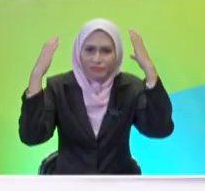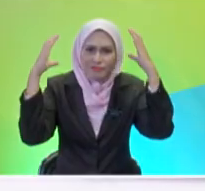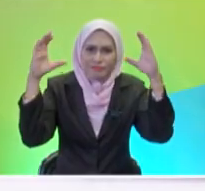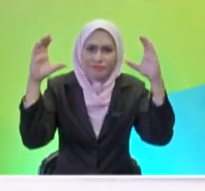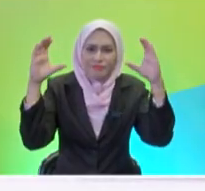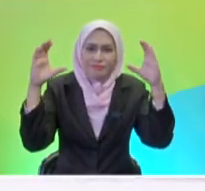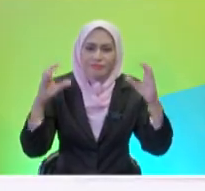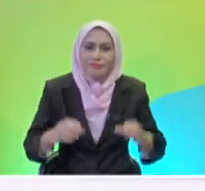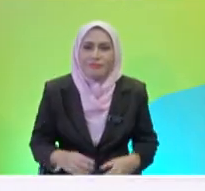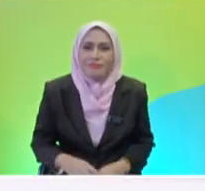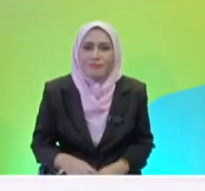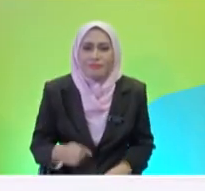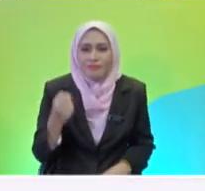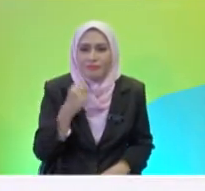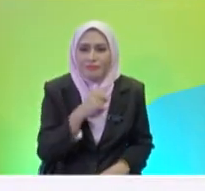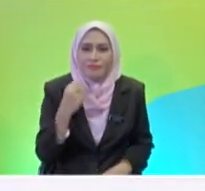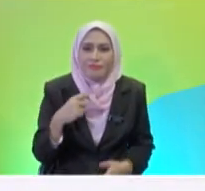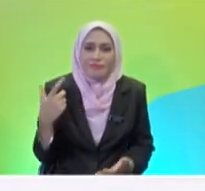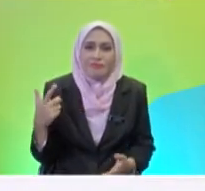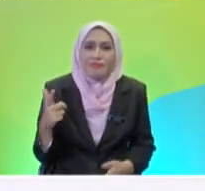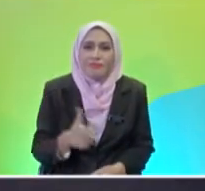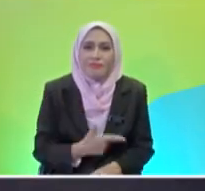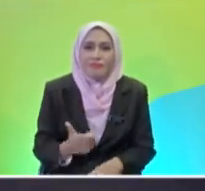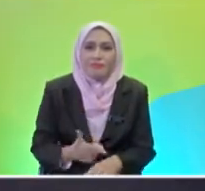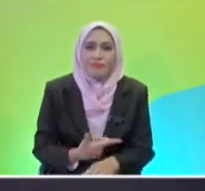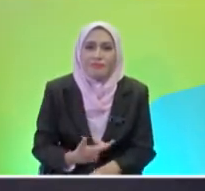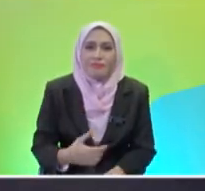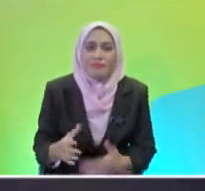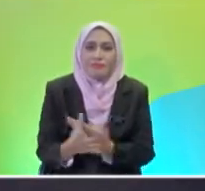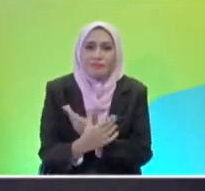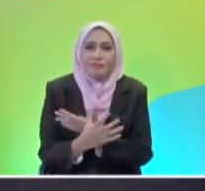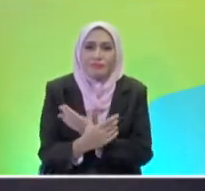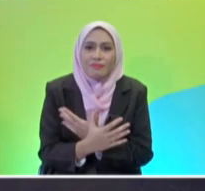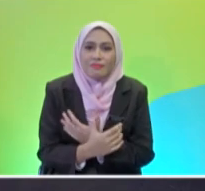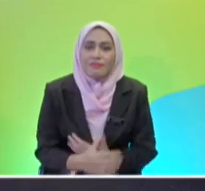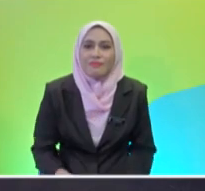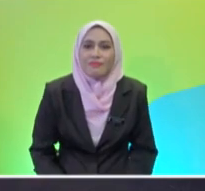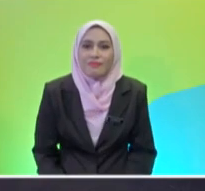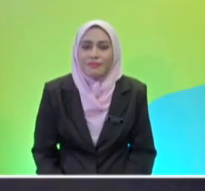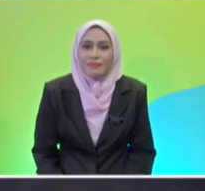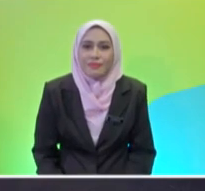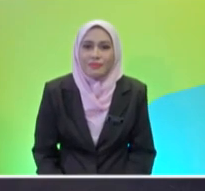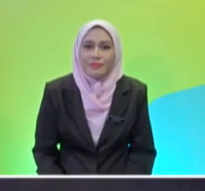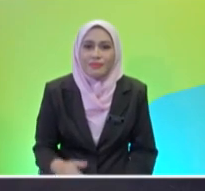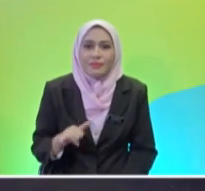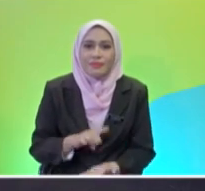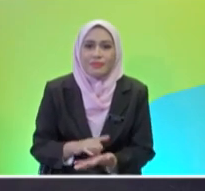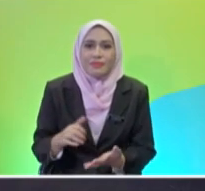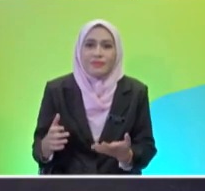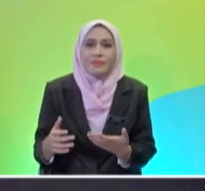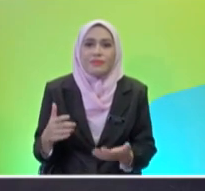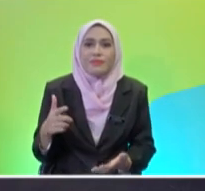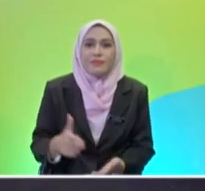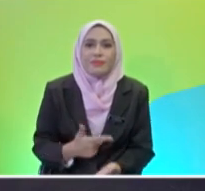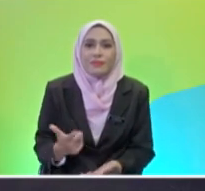Cikgu macam nyanyi lagu rama-rama je tadi cikgu. Best tak lagu tu? Best. Itulah lagu rama-rama. Cikgu suka